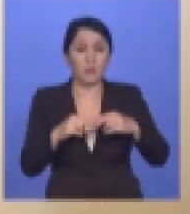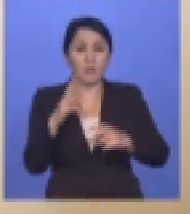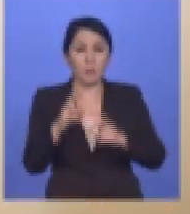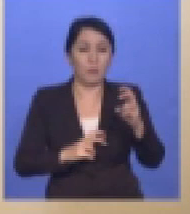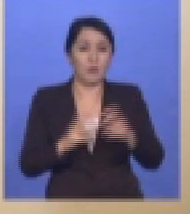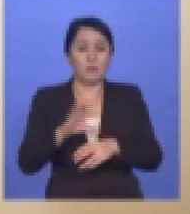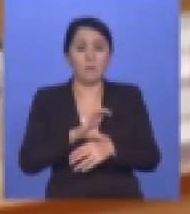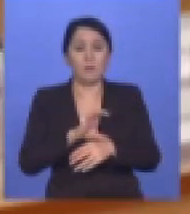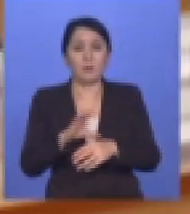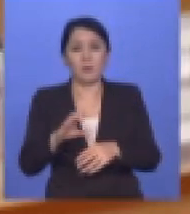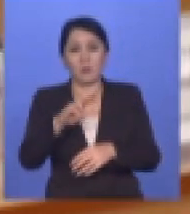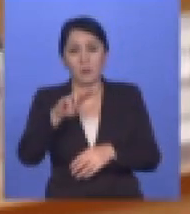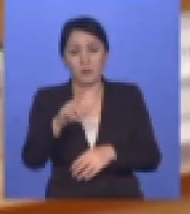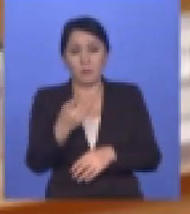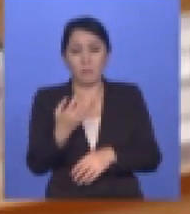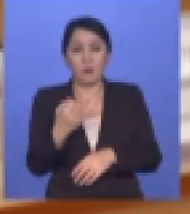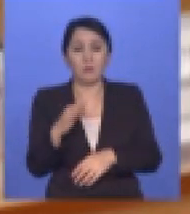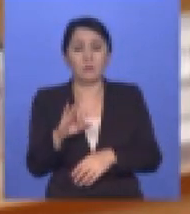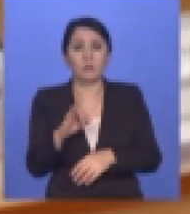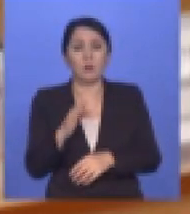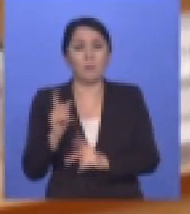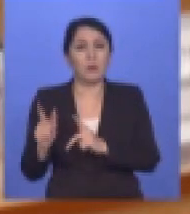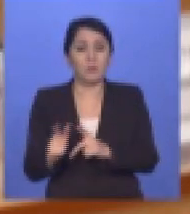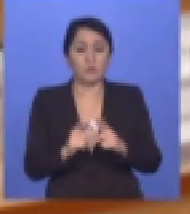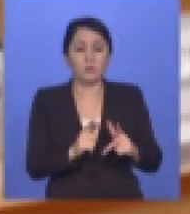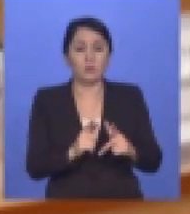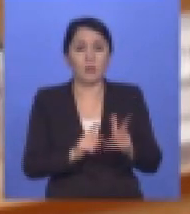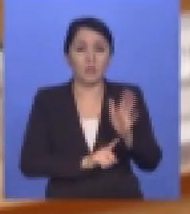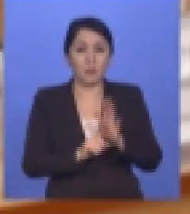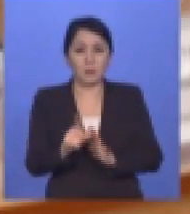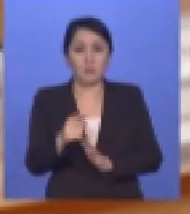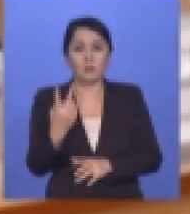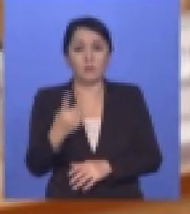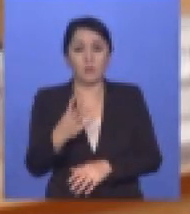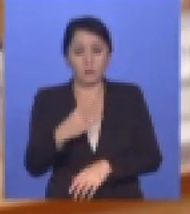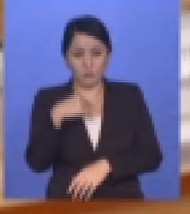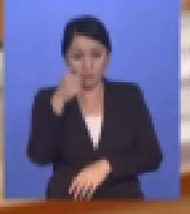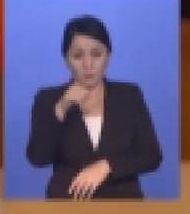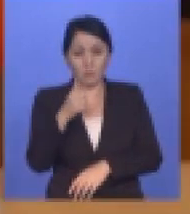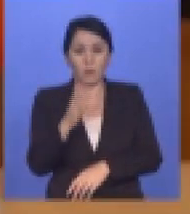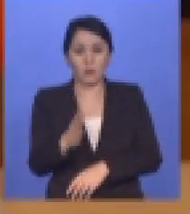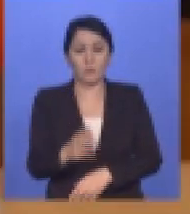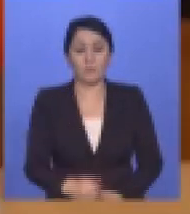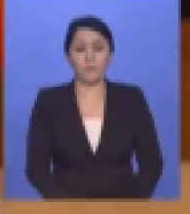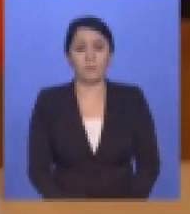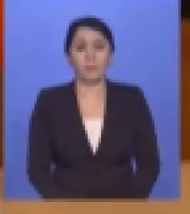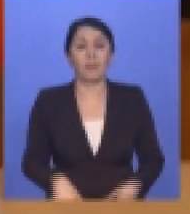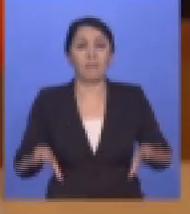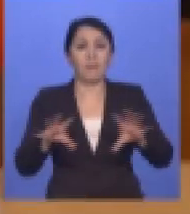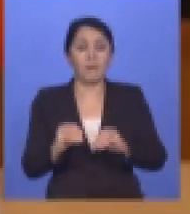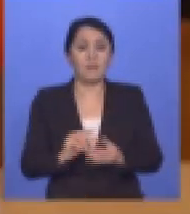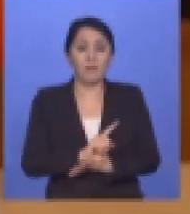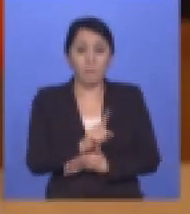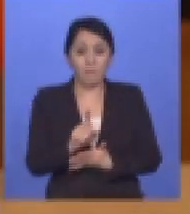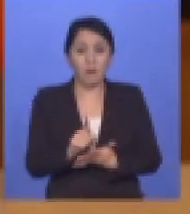производству кормовых дрожжей их же используют при изготовлении комбикормов нач в во всех вопросах мы